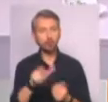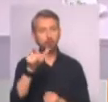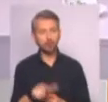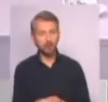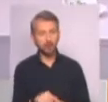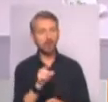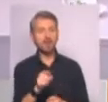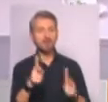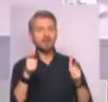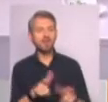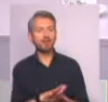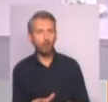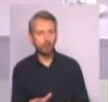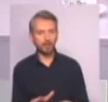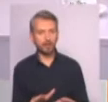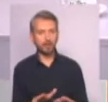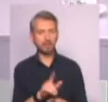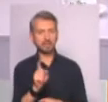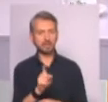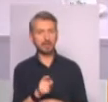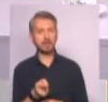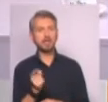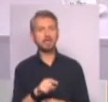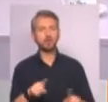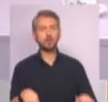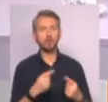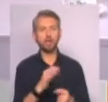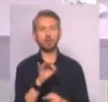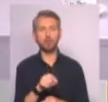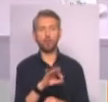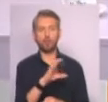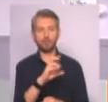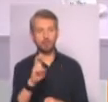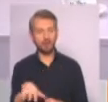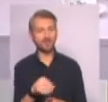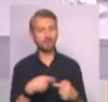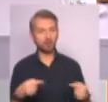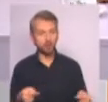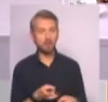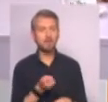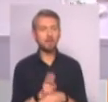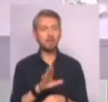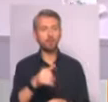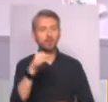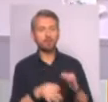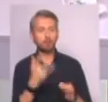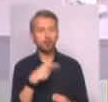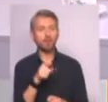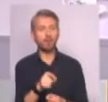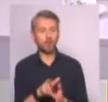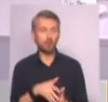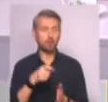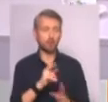ви не згодні з тим створенням цього ОСББ і всім іншим, прийти потім в суд, коли до вас подадуть